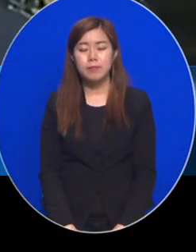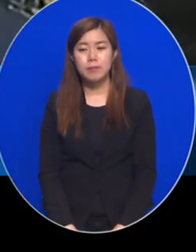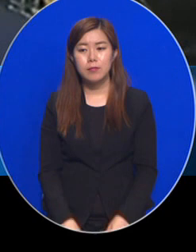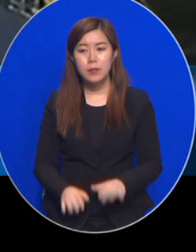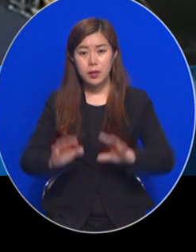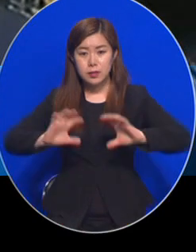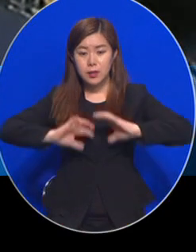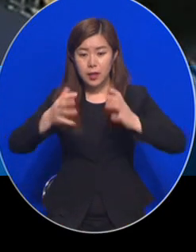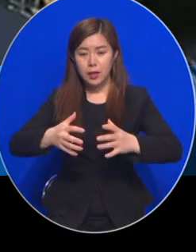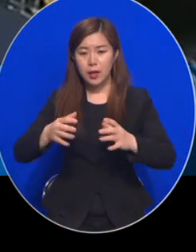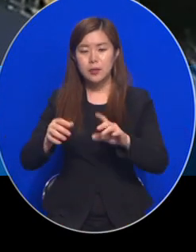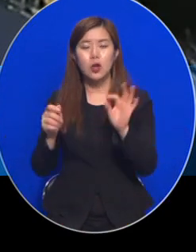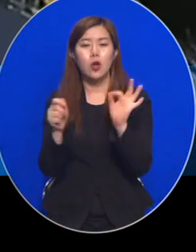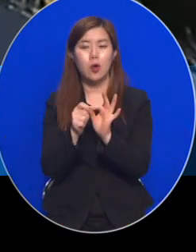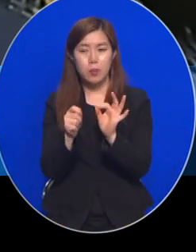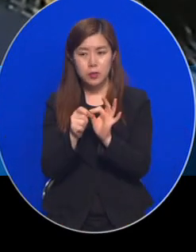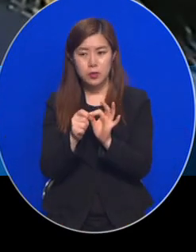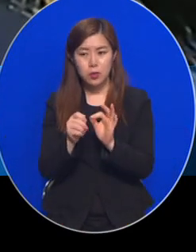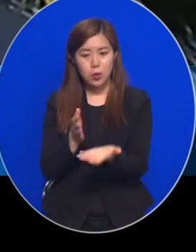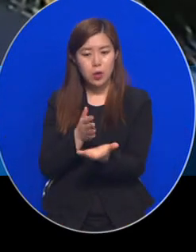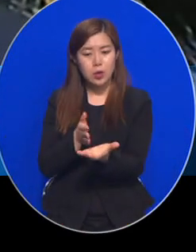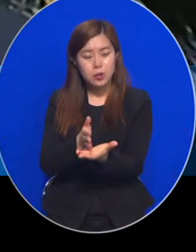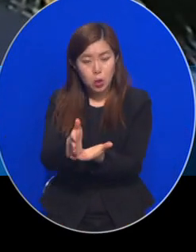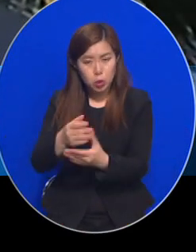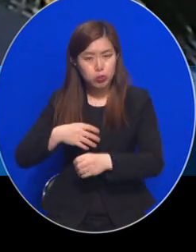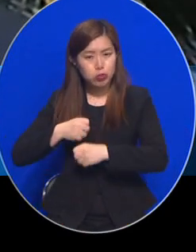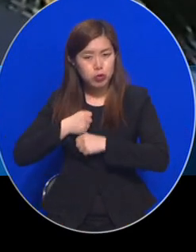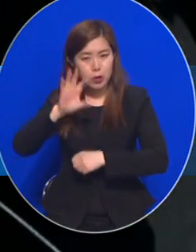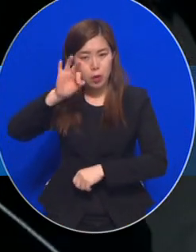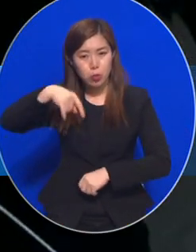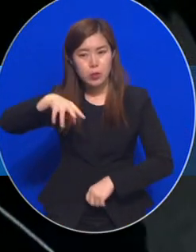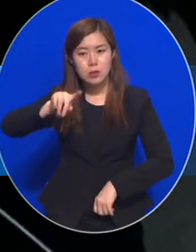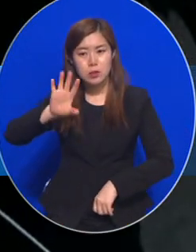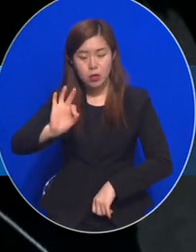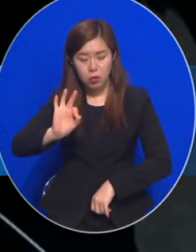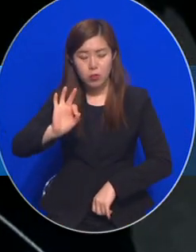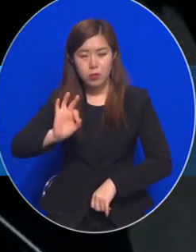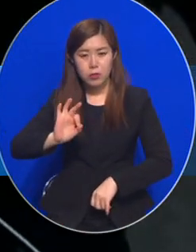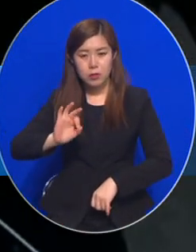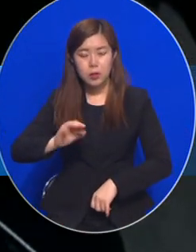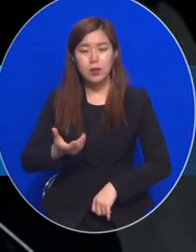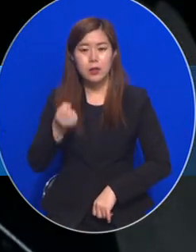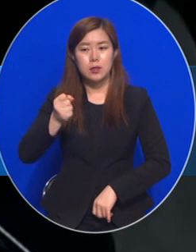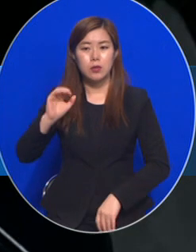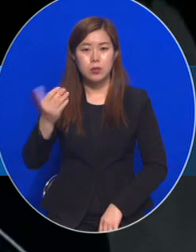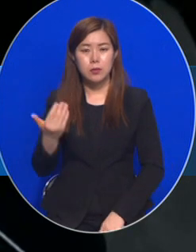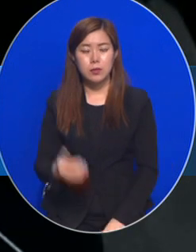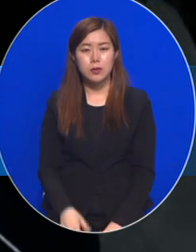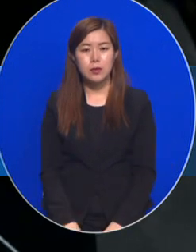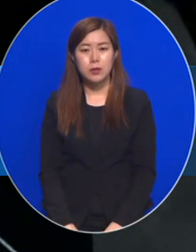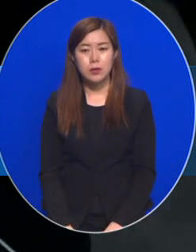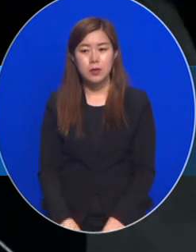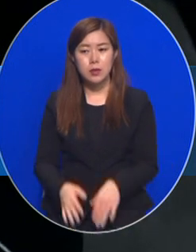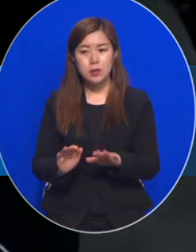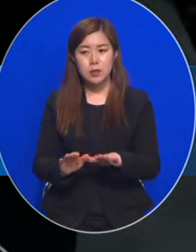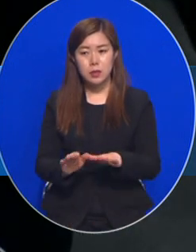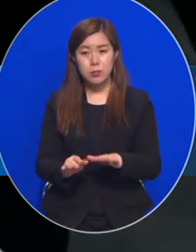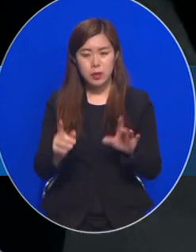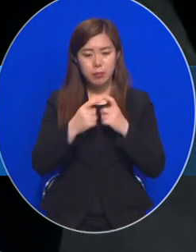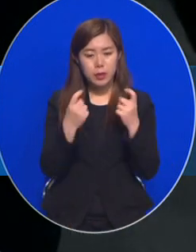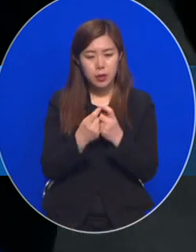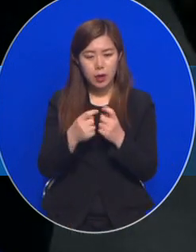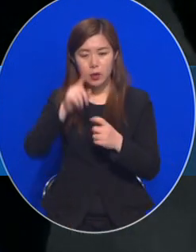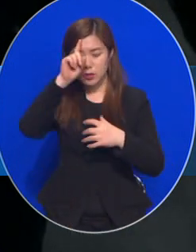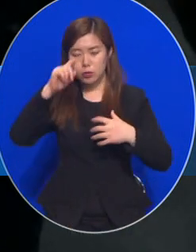세계에서 10번째로 전용 군사 위상을 확보한 나라가 됐습니다 그동안 우리 군은 민군 계명이 성 무궁화 5호 를 사용해